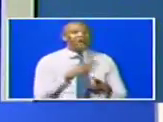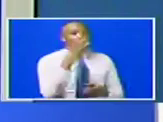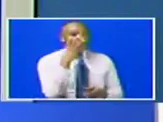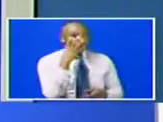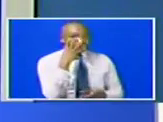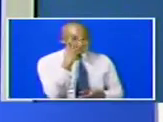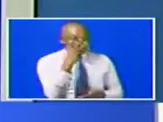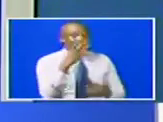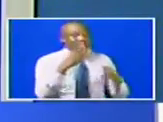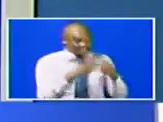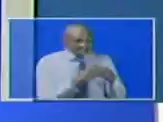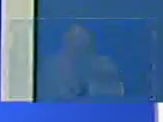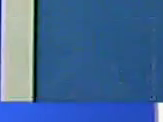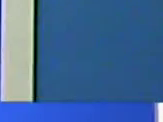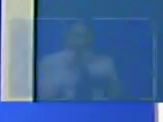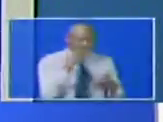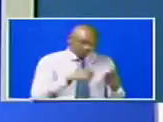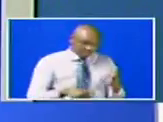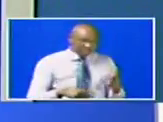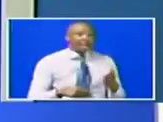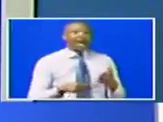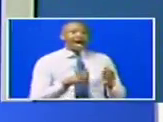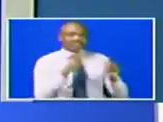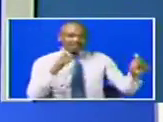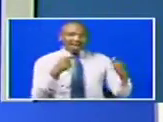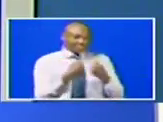49% wanasema kwamba kweli ajali haina kinga.